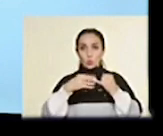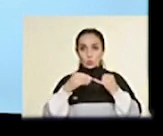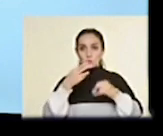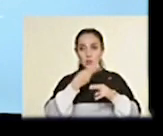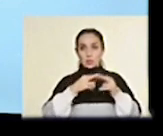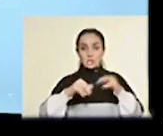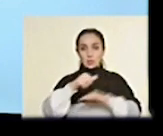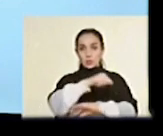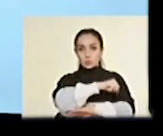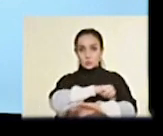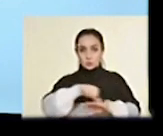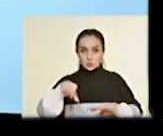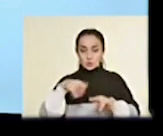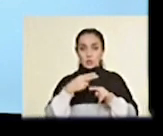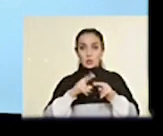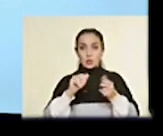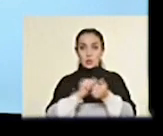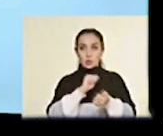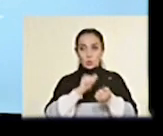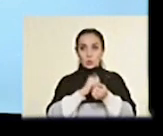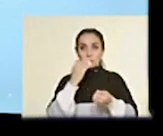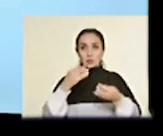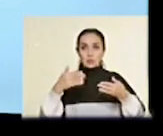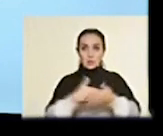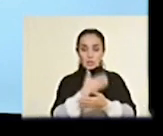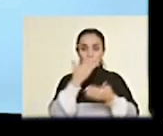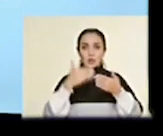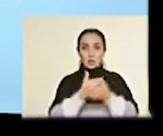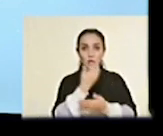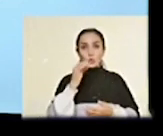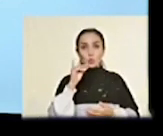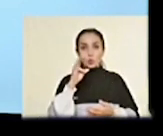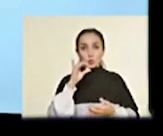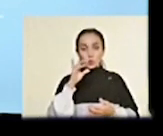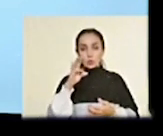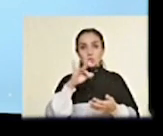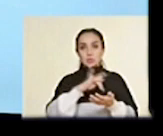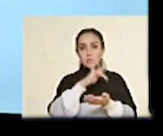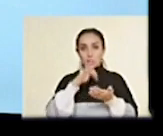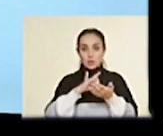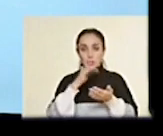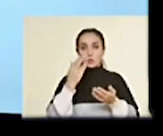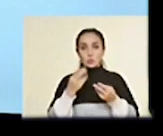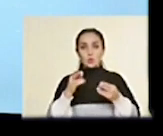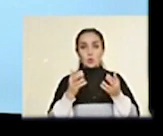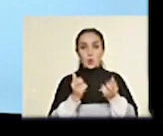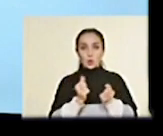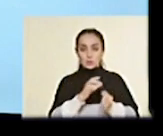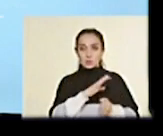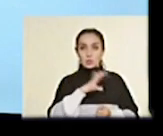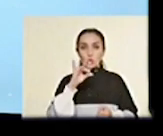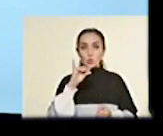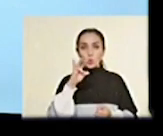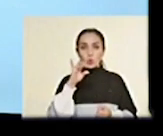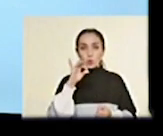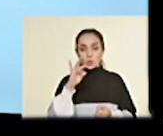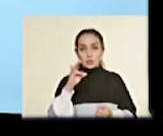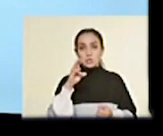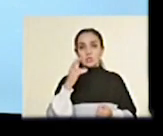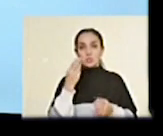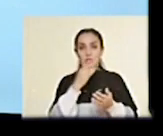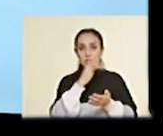dengizi hududida, qirg'oqlarda yangi-yangi Yunon shaharlari yoki bunday olganda Yunon